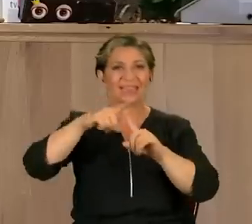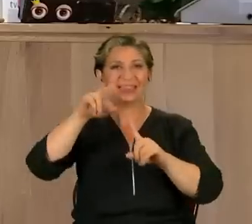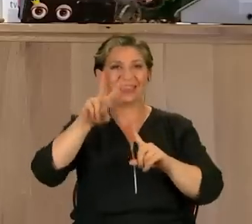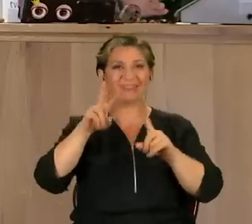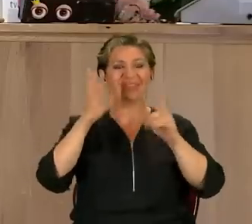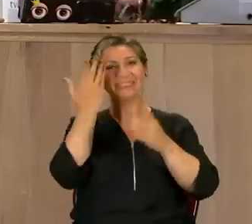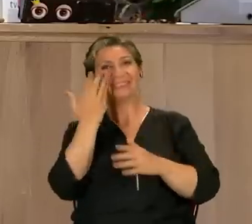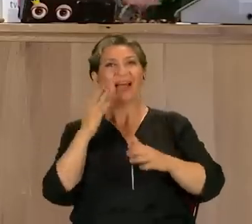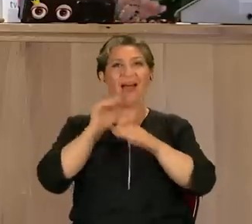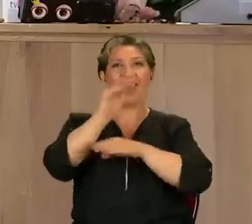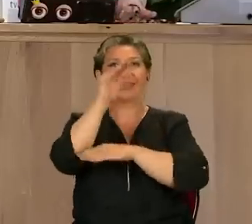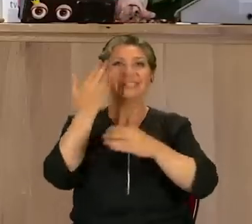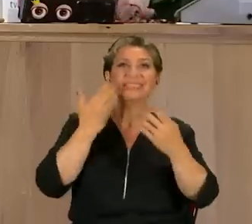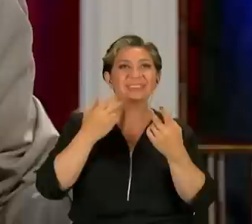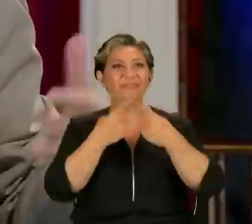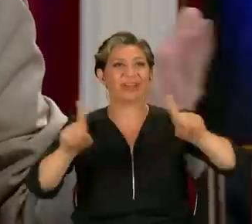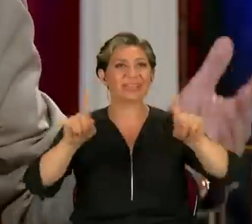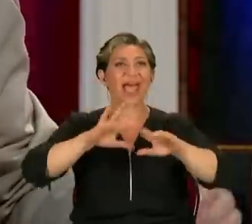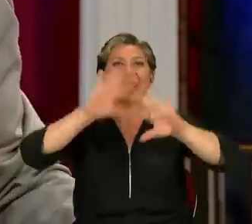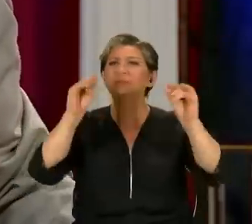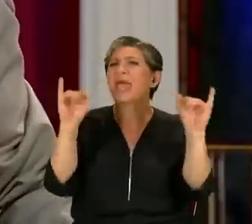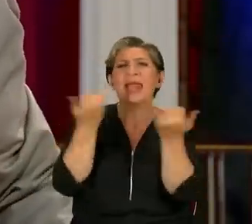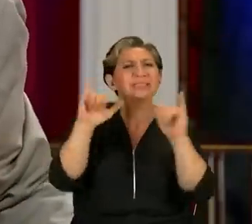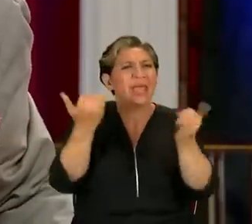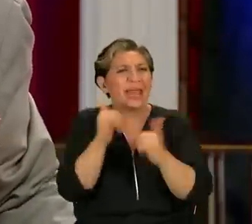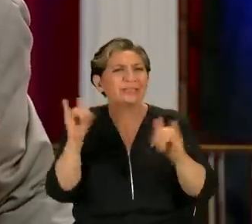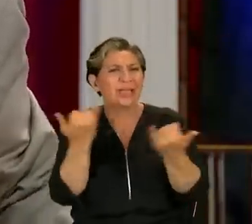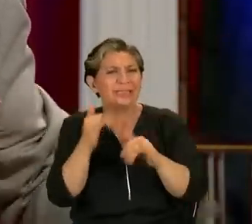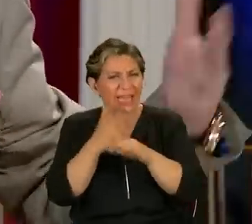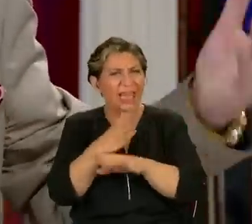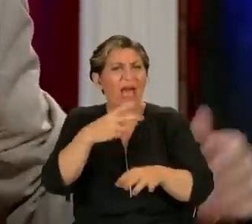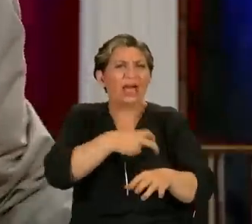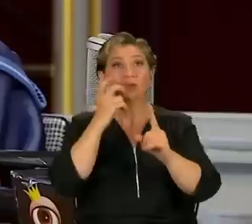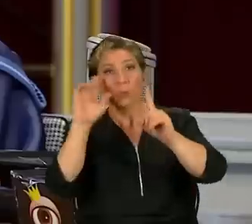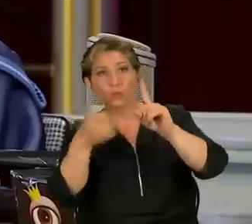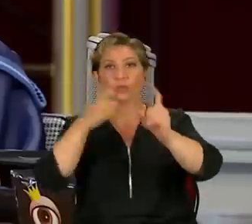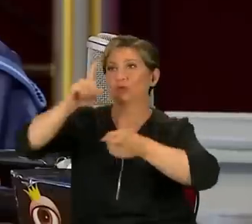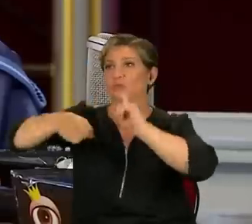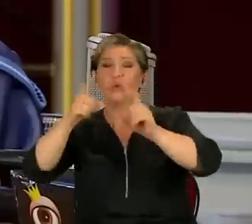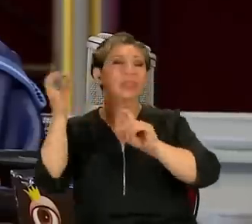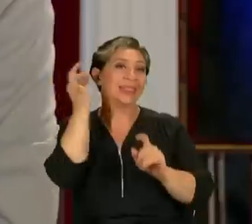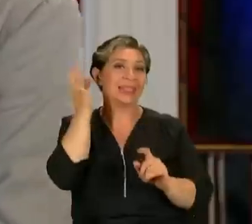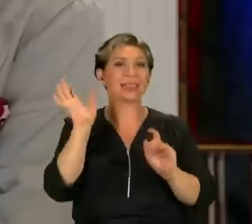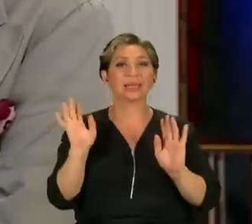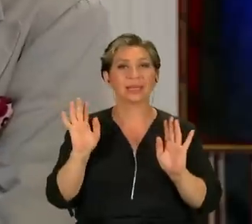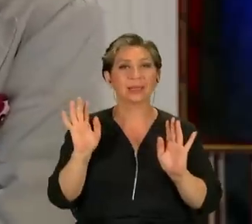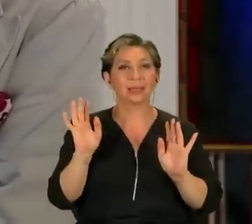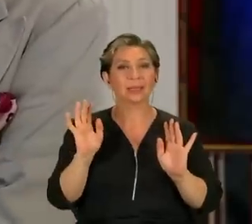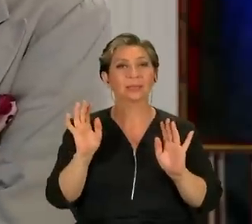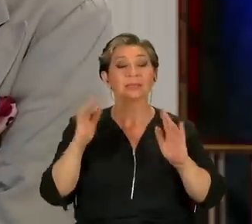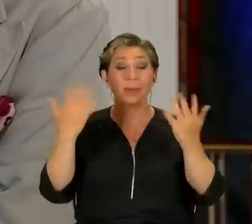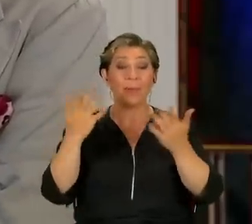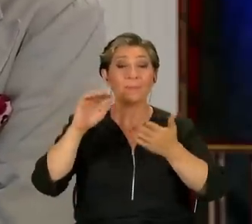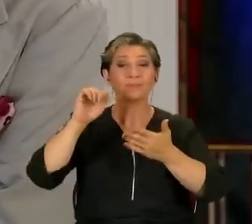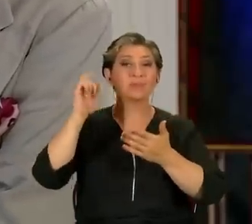Ekranlarda... hayatı izleyişimiz böyleydi. Herkes bir eğlence. Hakikaten aşklar, meşkler. Tabii bu tabii